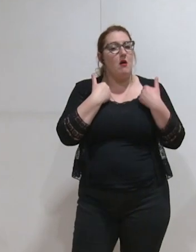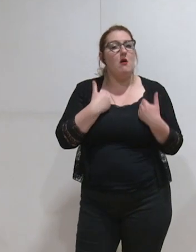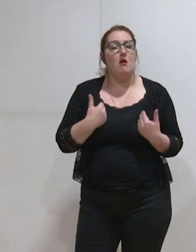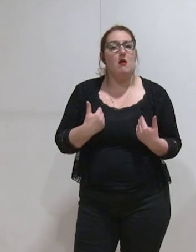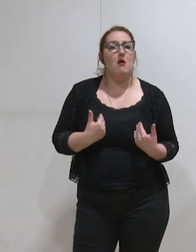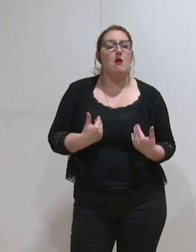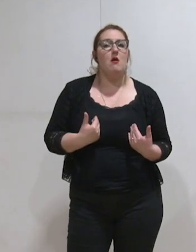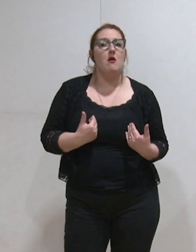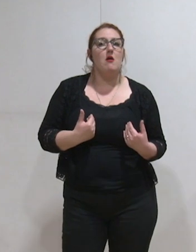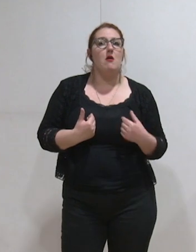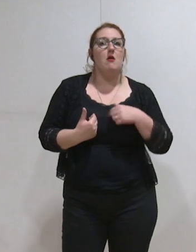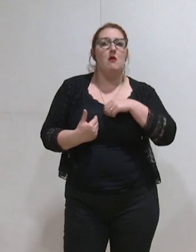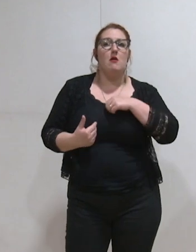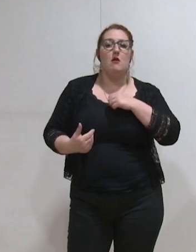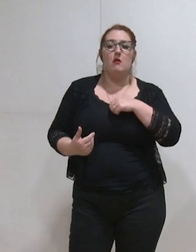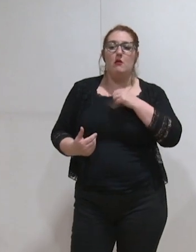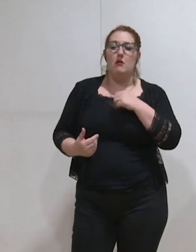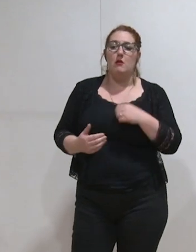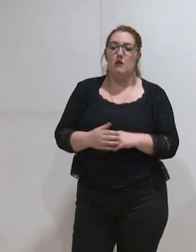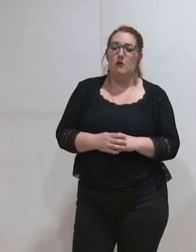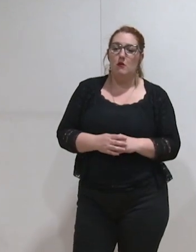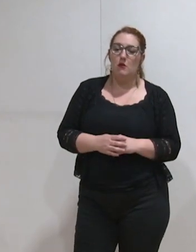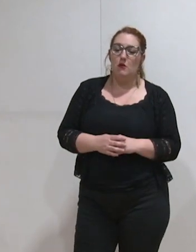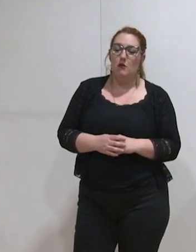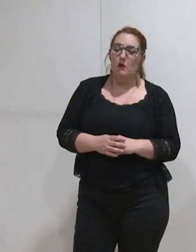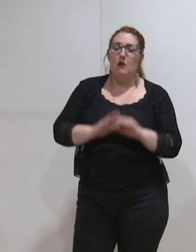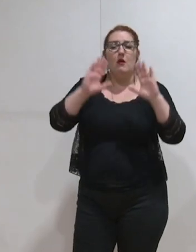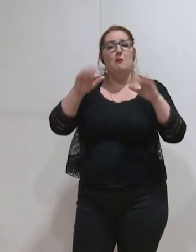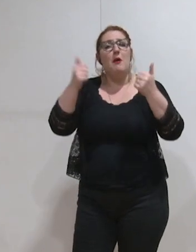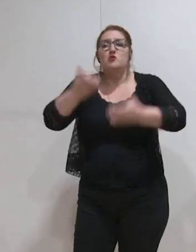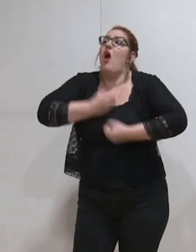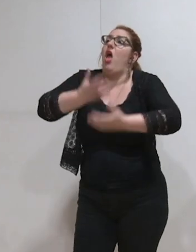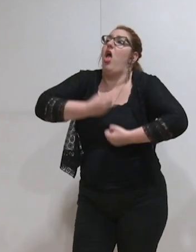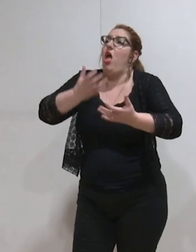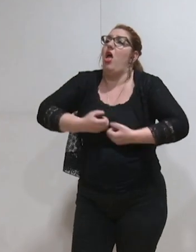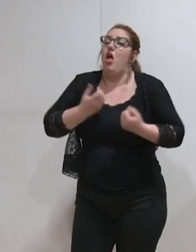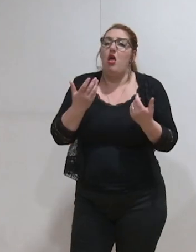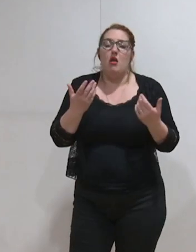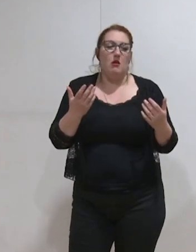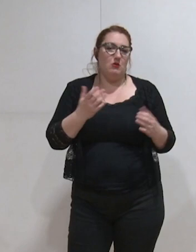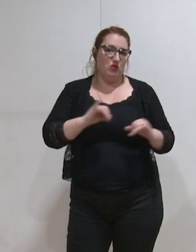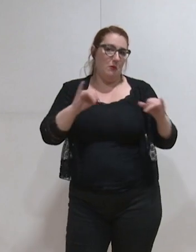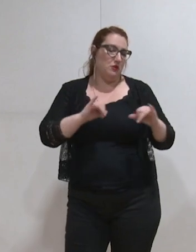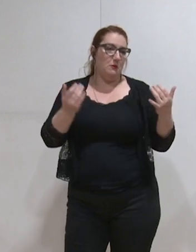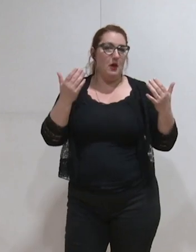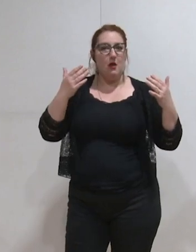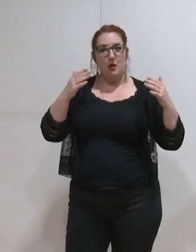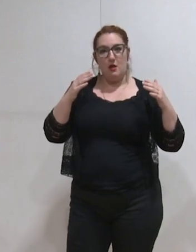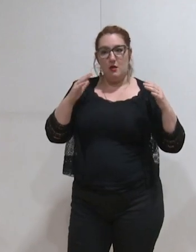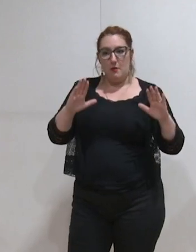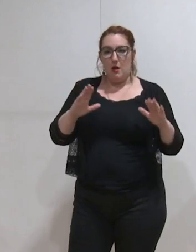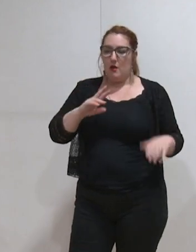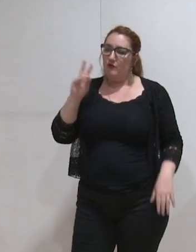parle lorsque la nécessité ne s'en fait pas ressentir mais vraiment ce serait bon d'arrêter c'estes leçons